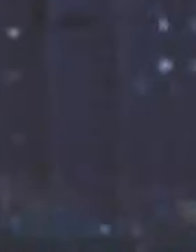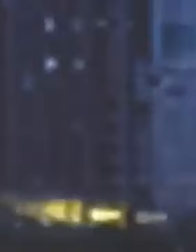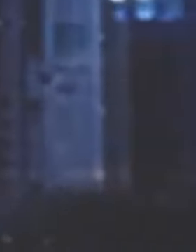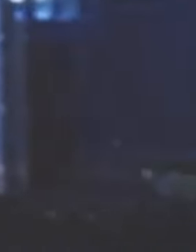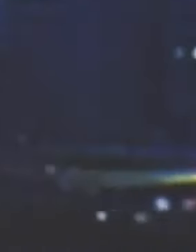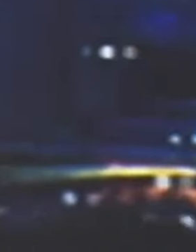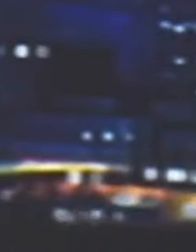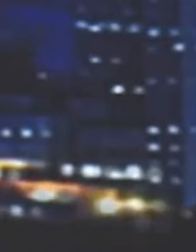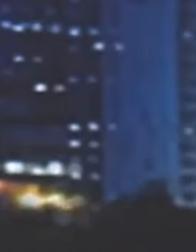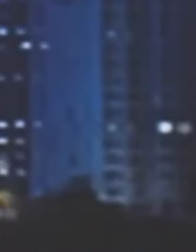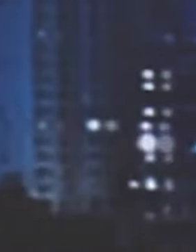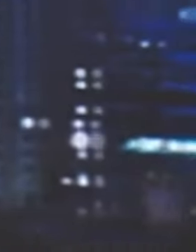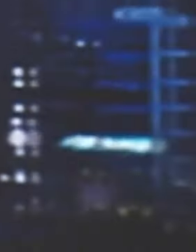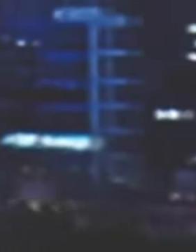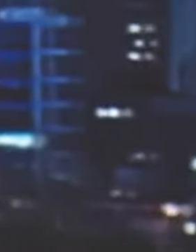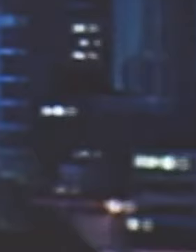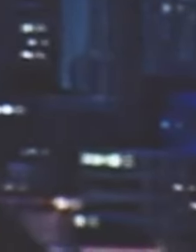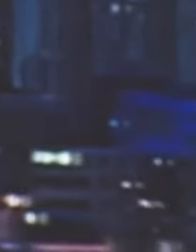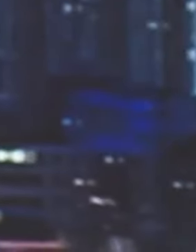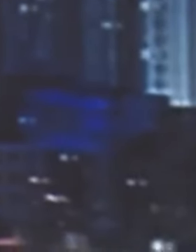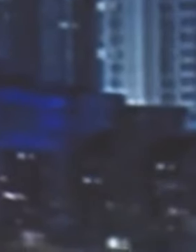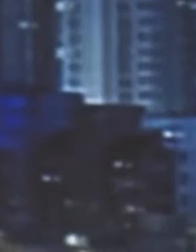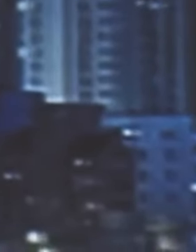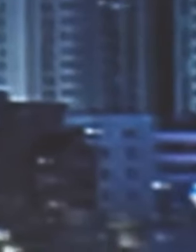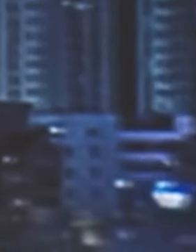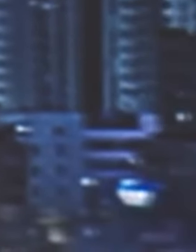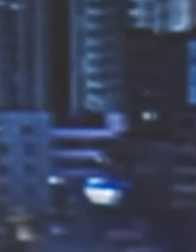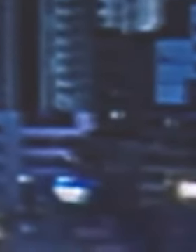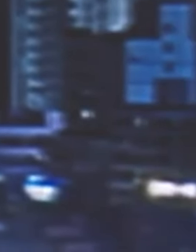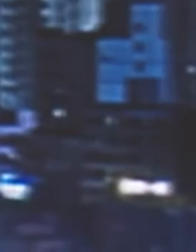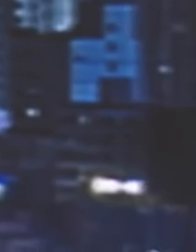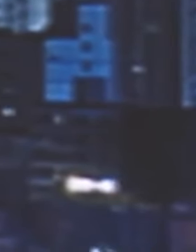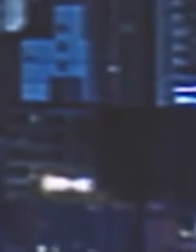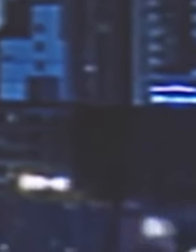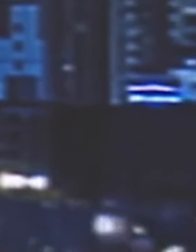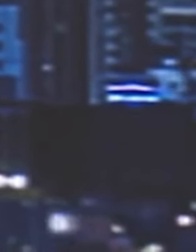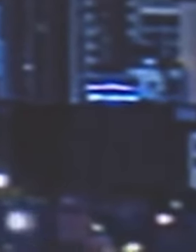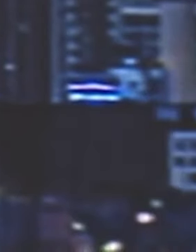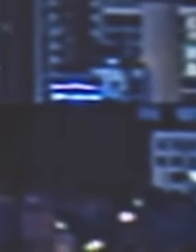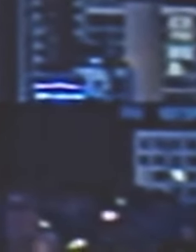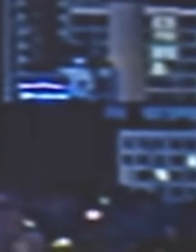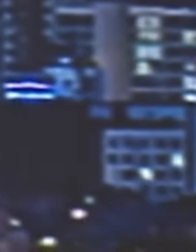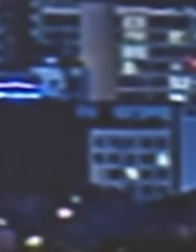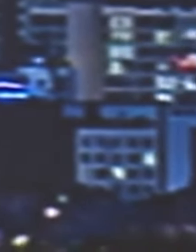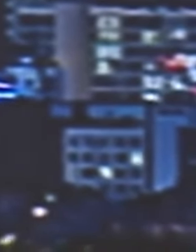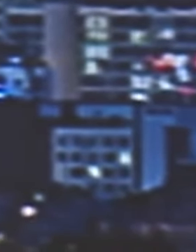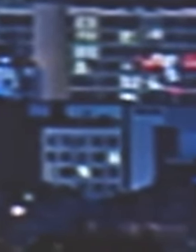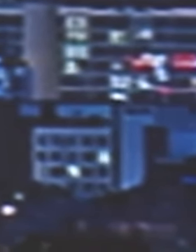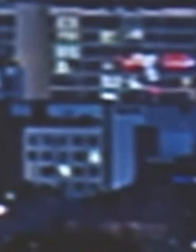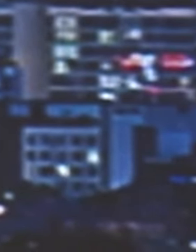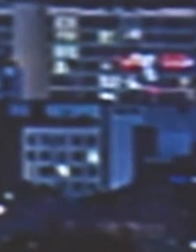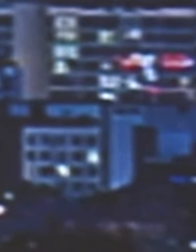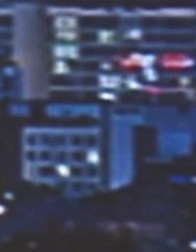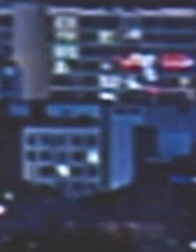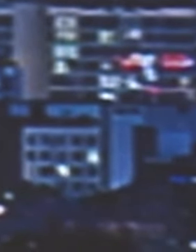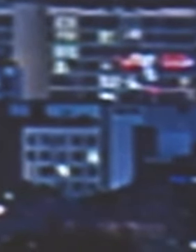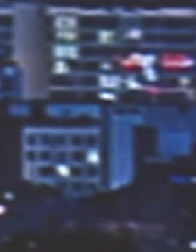jtbc 뉴스를 시청해 주신 여러분 고맙습니다 저희는 저녁 6시 50분 뉴스룸에서 뵙겠습니다